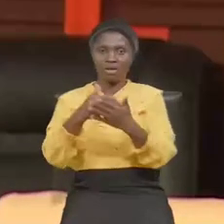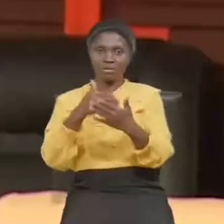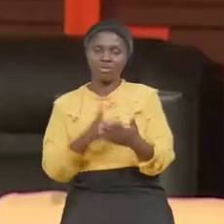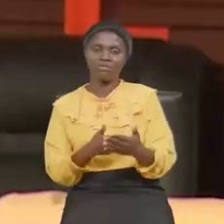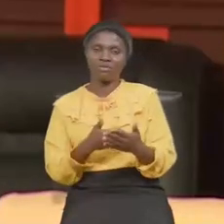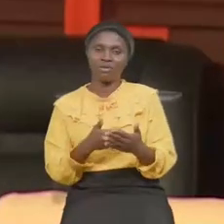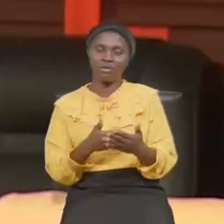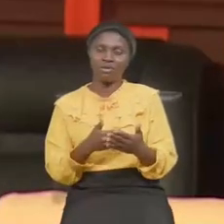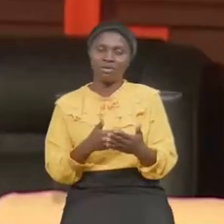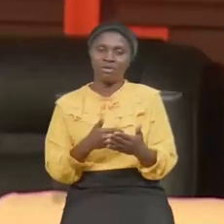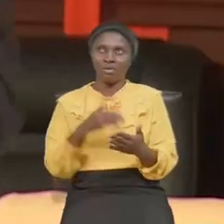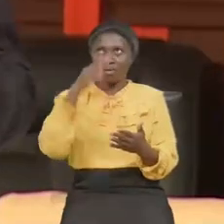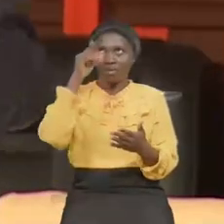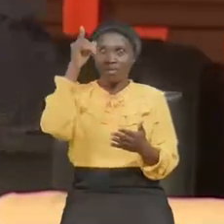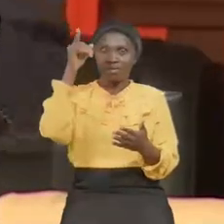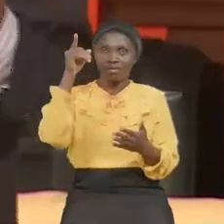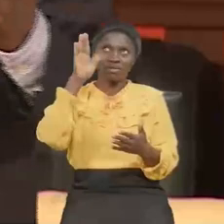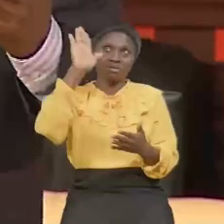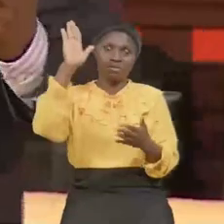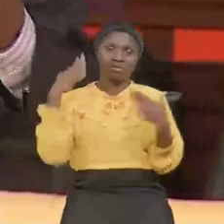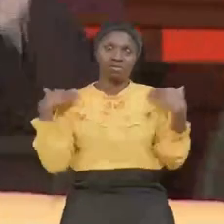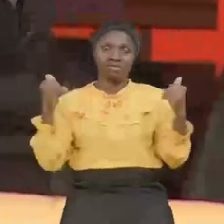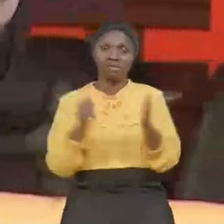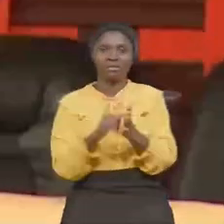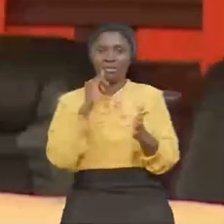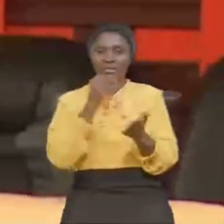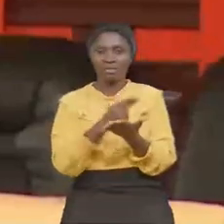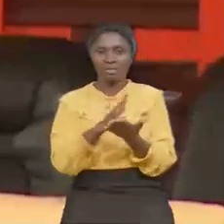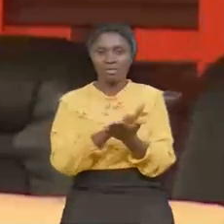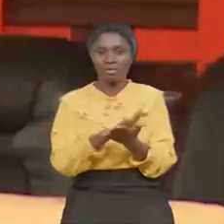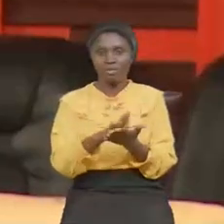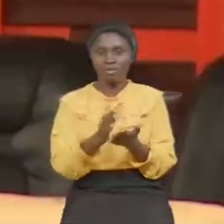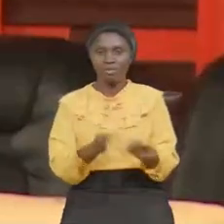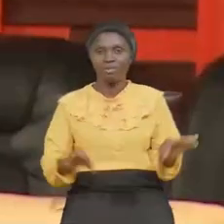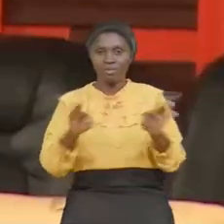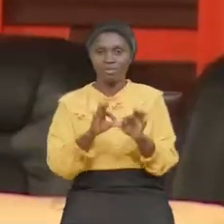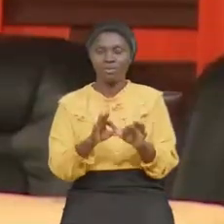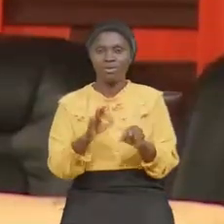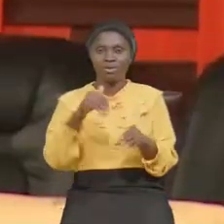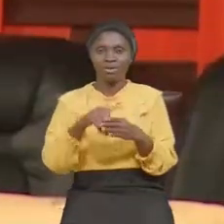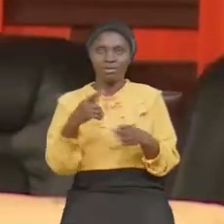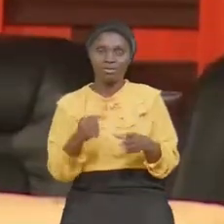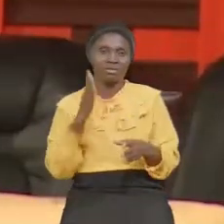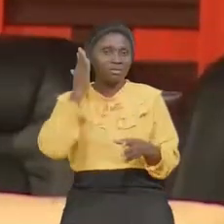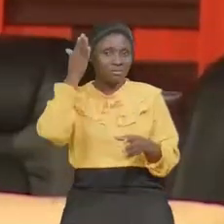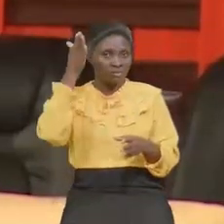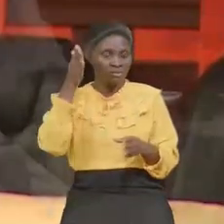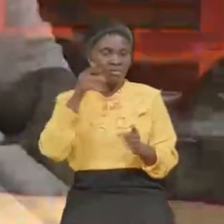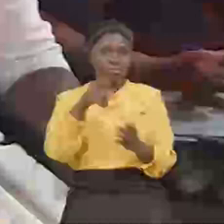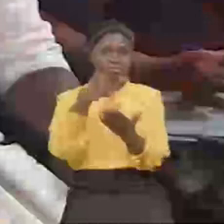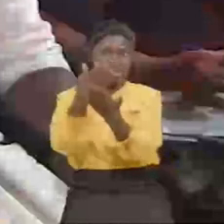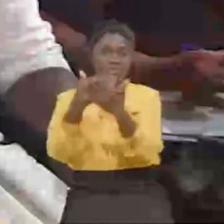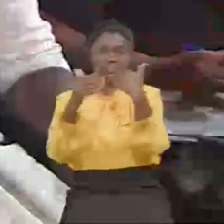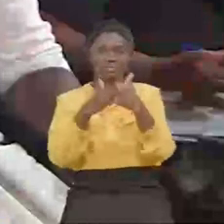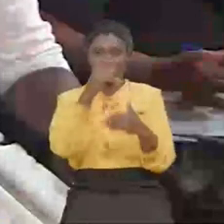Ça, c'est la dignité. Lorsque, dans l'avenir, tu seras au ciel parce que tu vas là-bas.